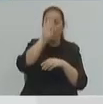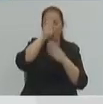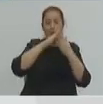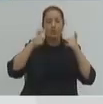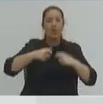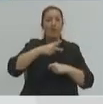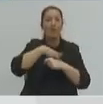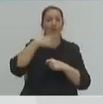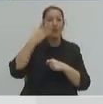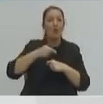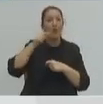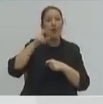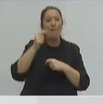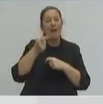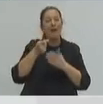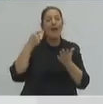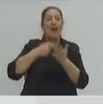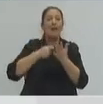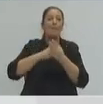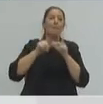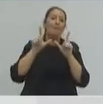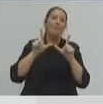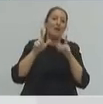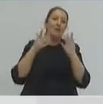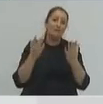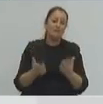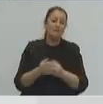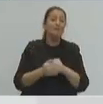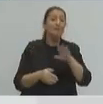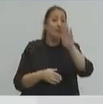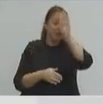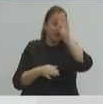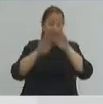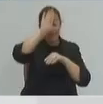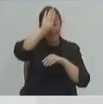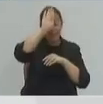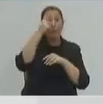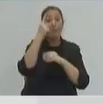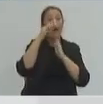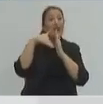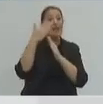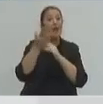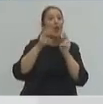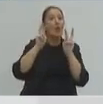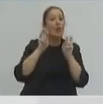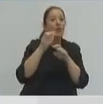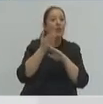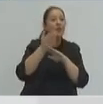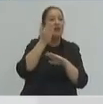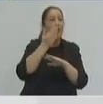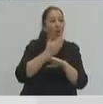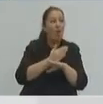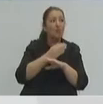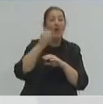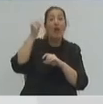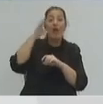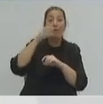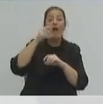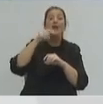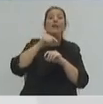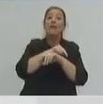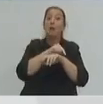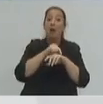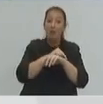buralara yatırımlar yapalım. İstanbul'umuzun bir diğer konusu da daha önceki AK Parti